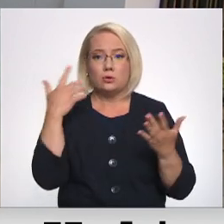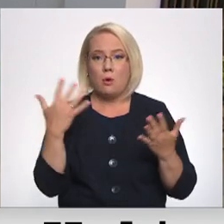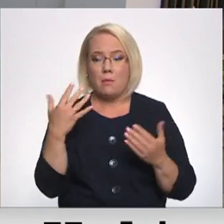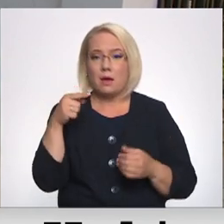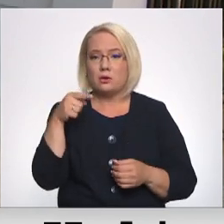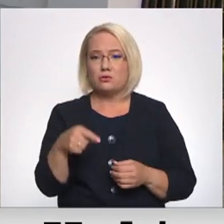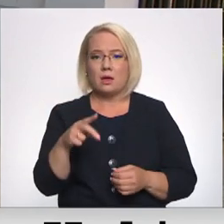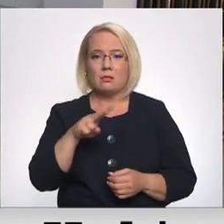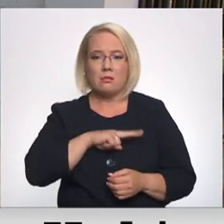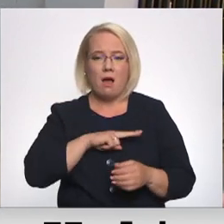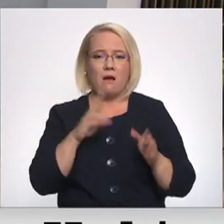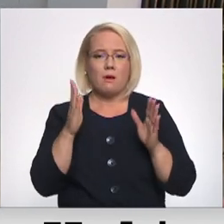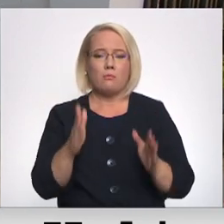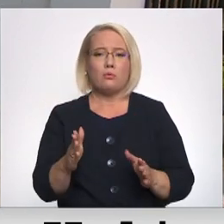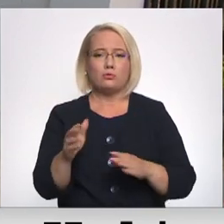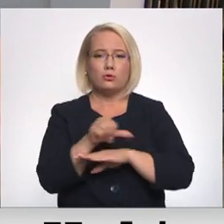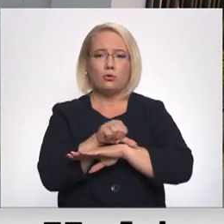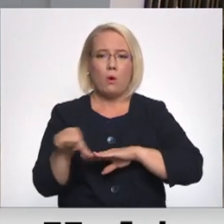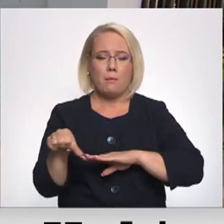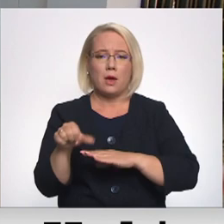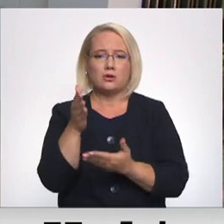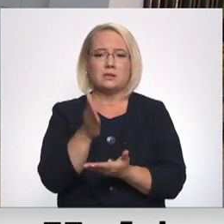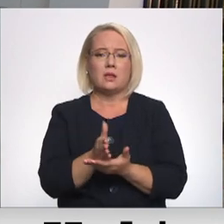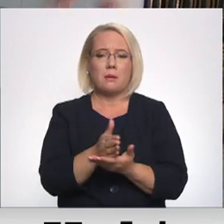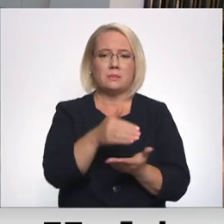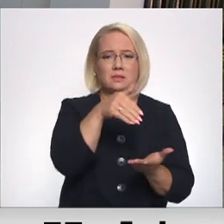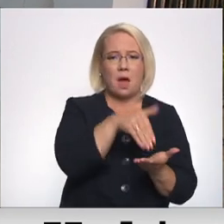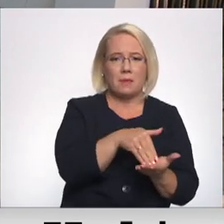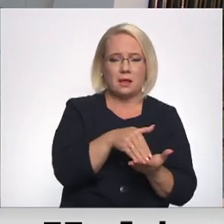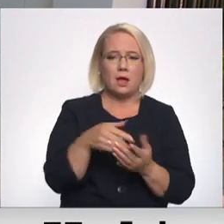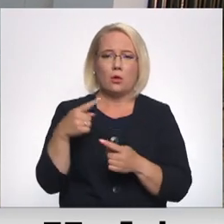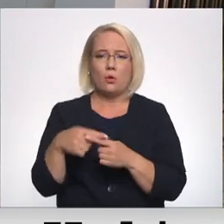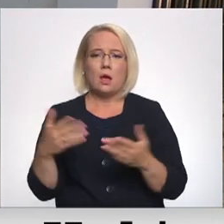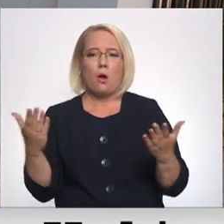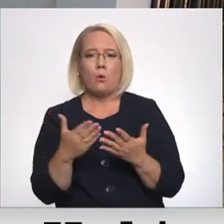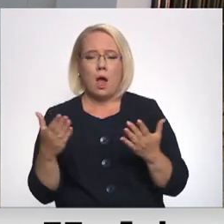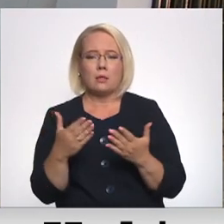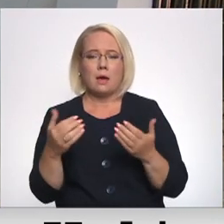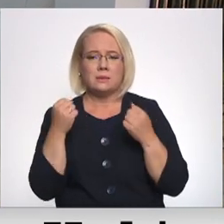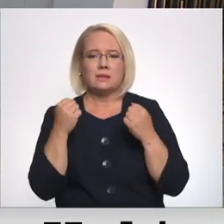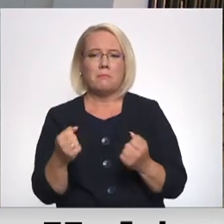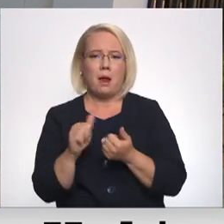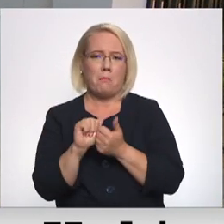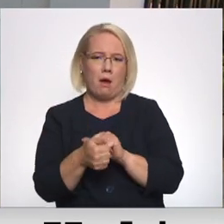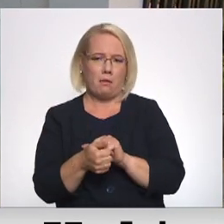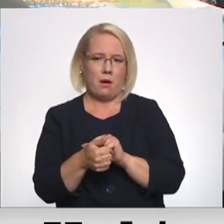šīta nāve būs robeža starp to stabilitāti un kaut kādam ļoti stipram pārmaiņam.